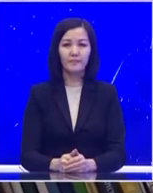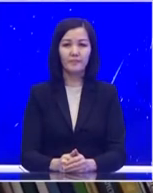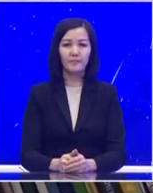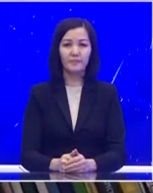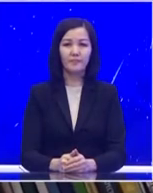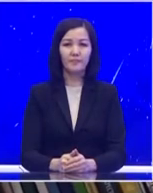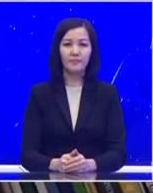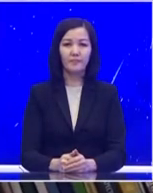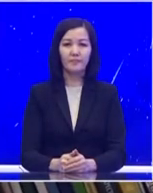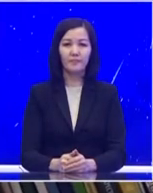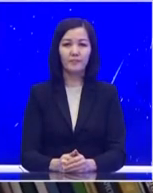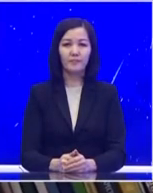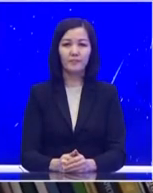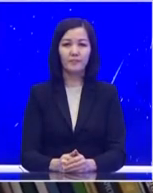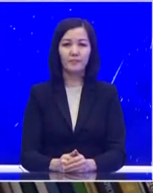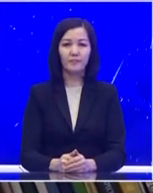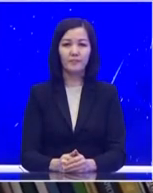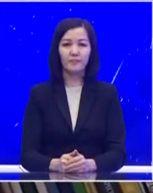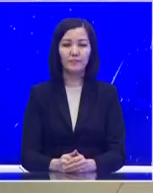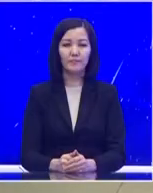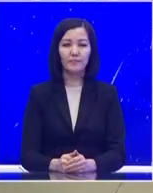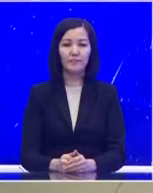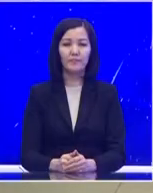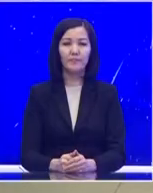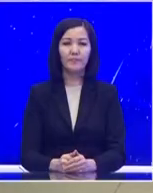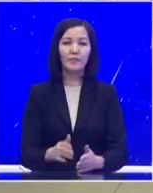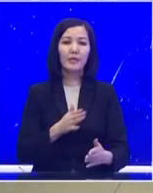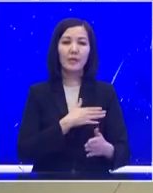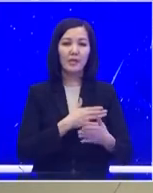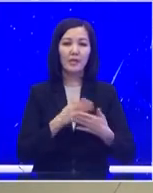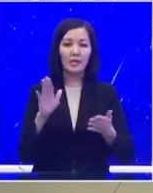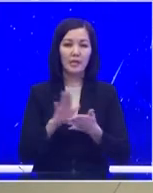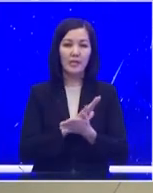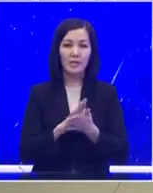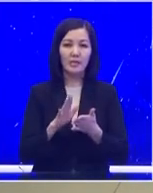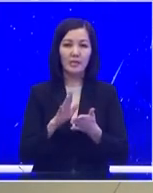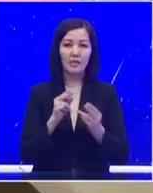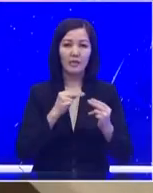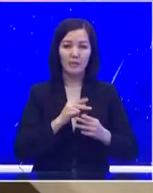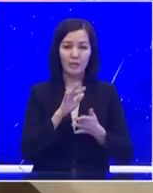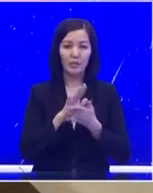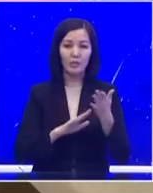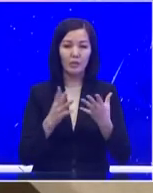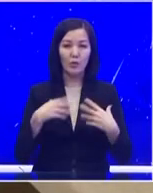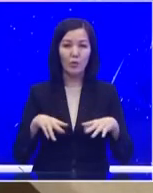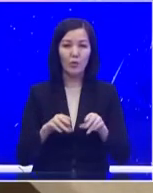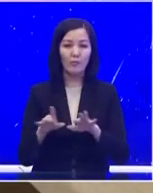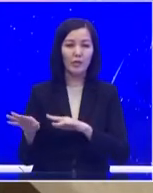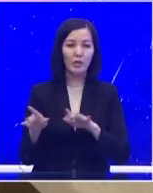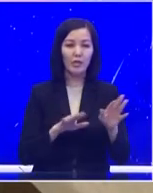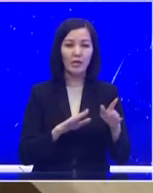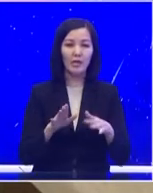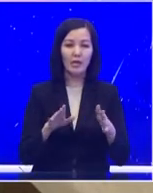five, six, seventeen, my favorite chocolate, give me more. Еріктілердің еңбегі мұнымен шектелмейді. Олар қоғамда болып жатқан шаралардан қалыс